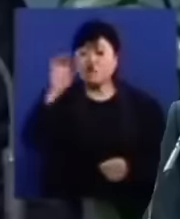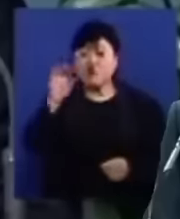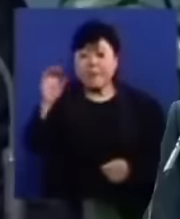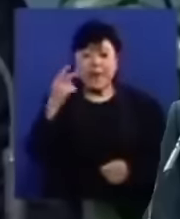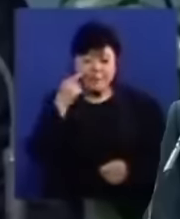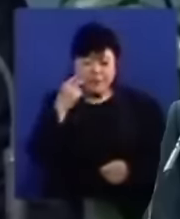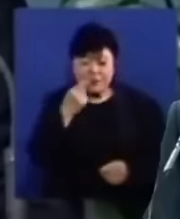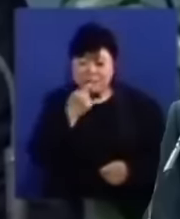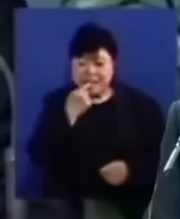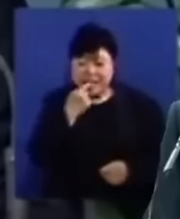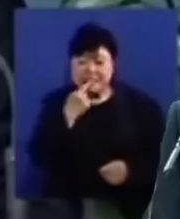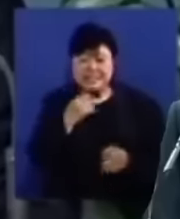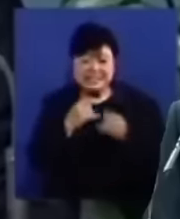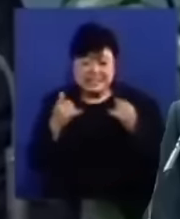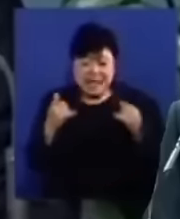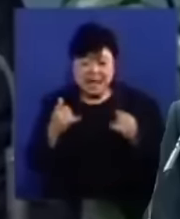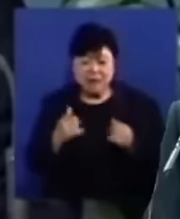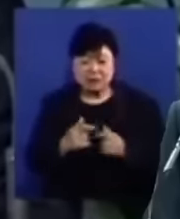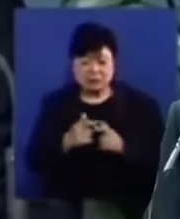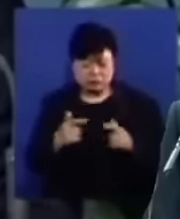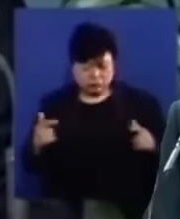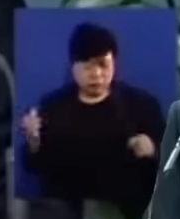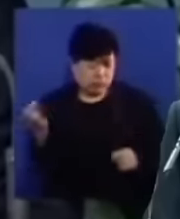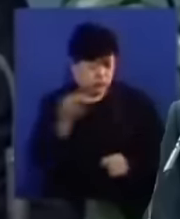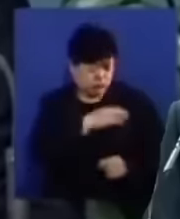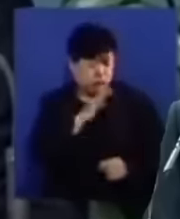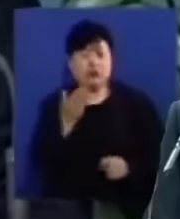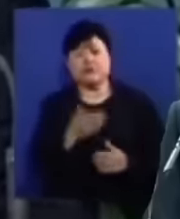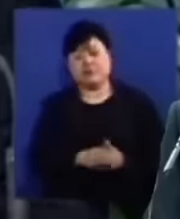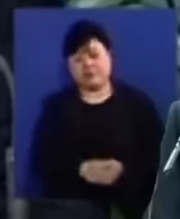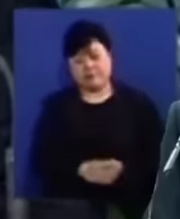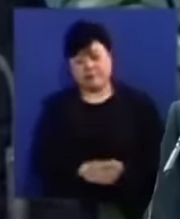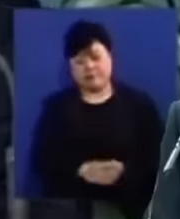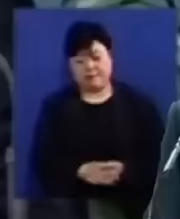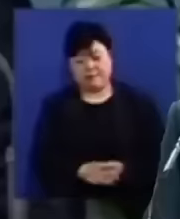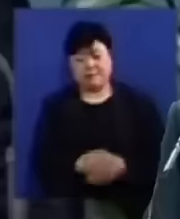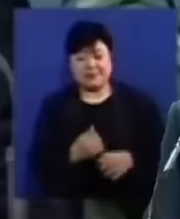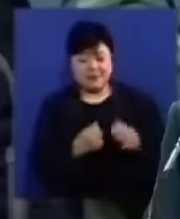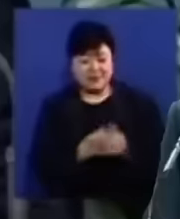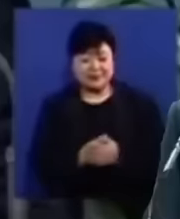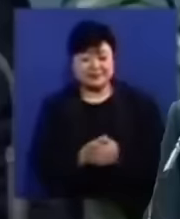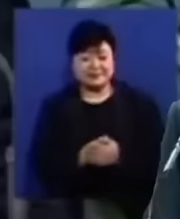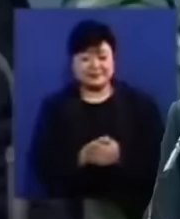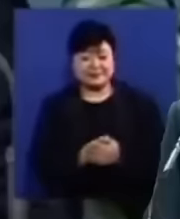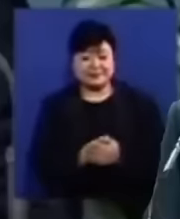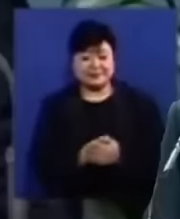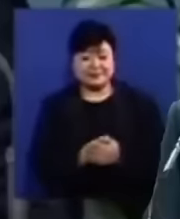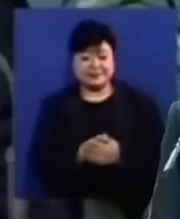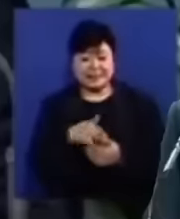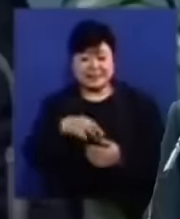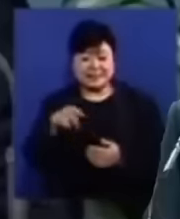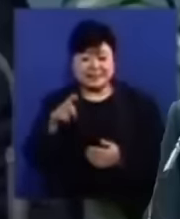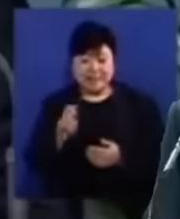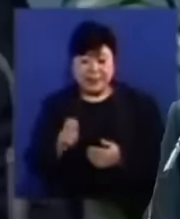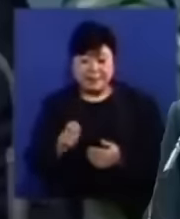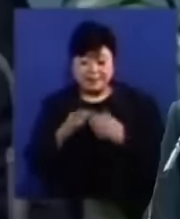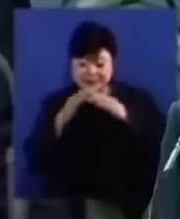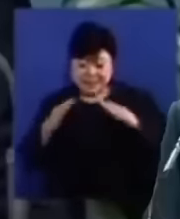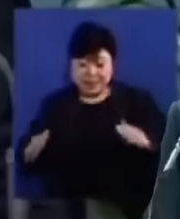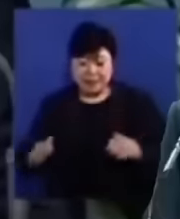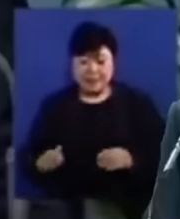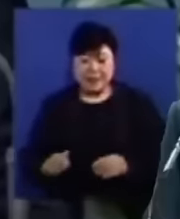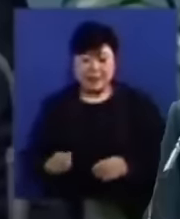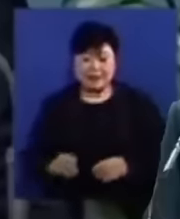사람, 백인들이 창대기 되었어요. 그런데 셈의 장막에 간다. 아시아